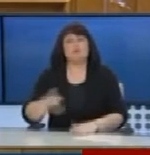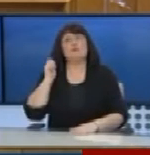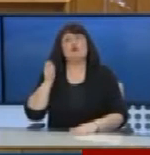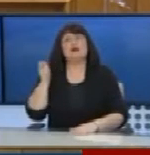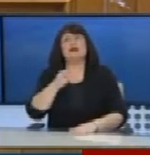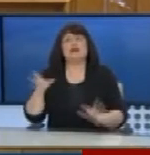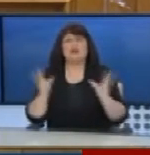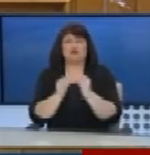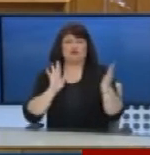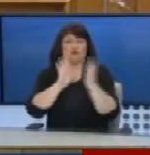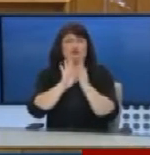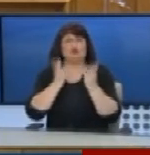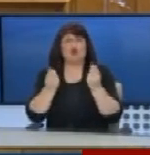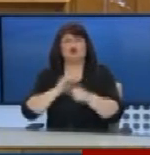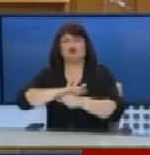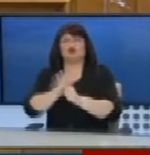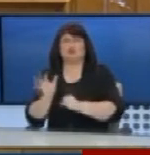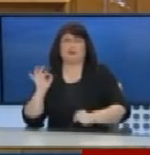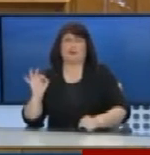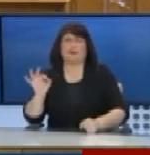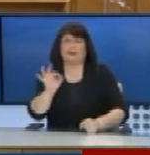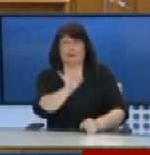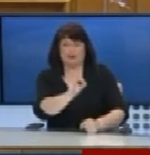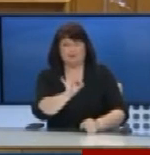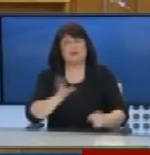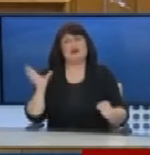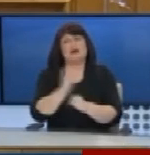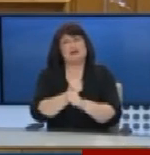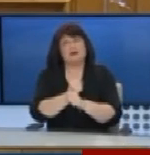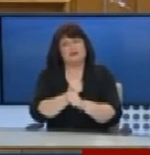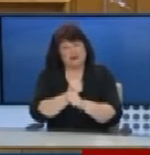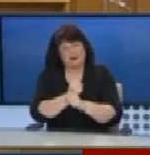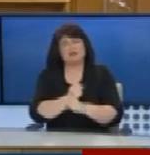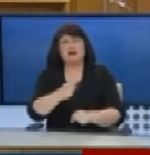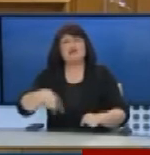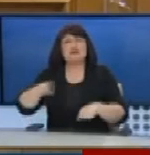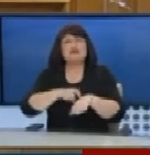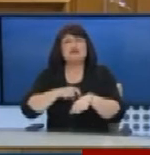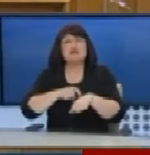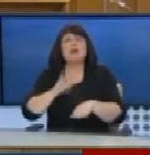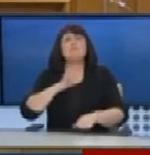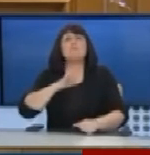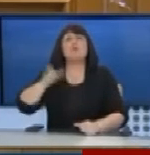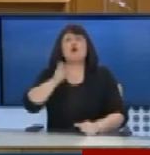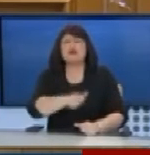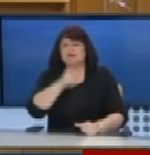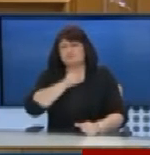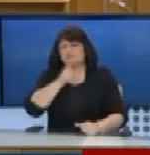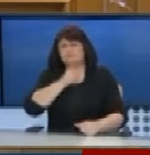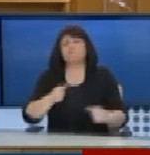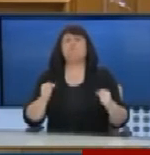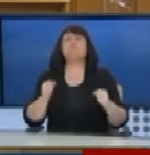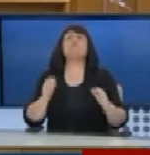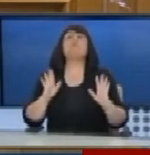της πανδημίας κατάφερε να εξαντλήσει και την υπομονή της κοινωνίας αλλά και την αντοχή